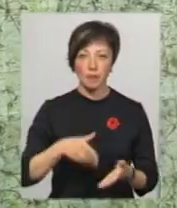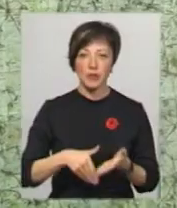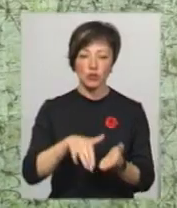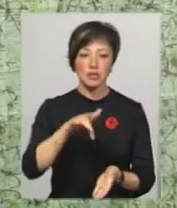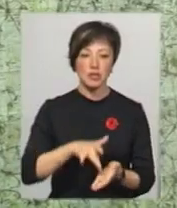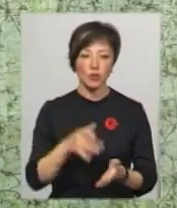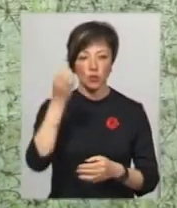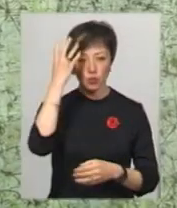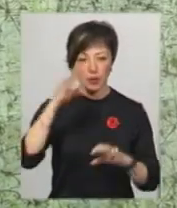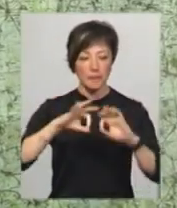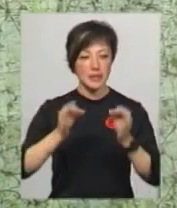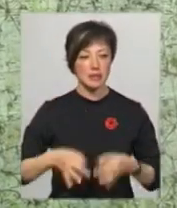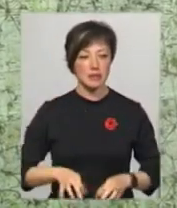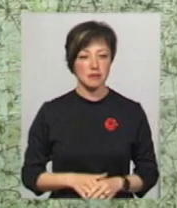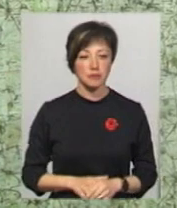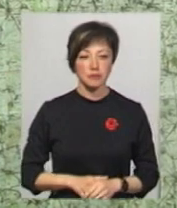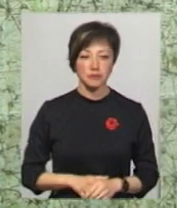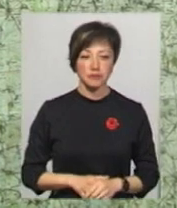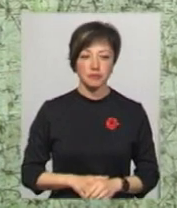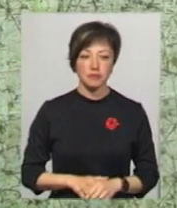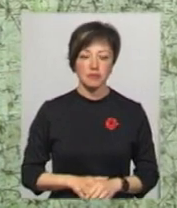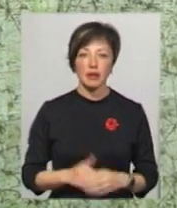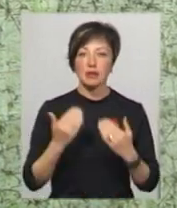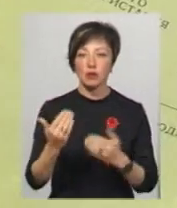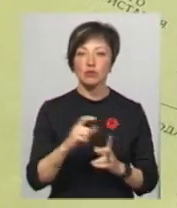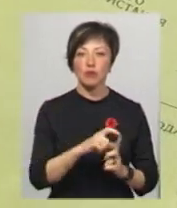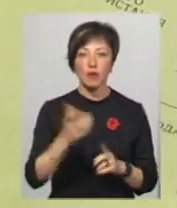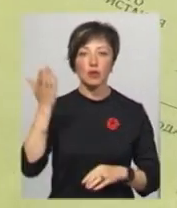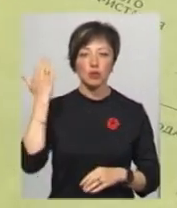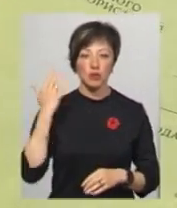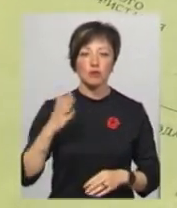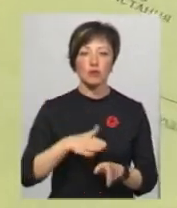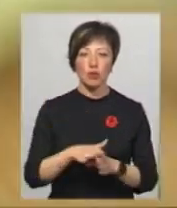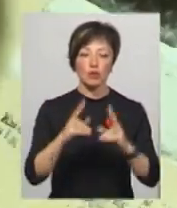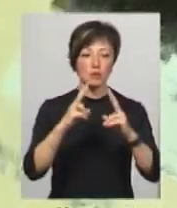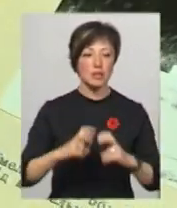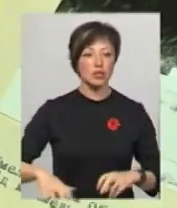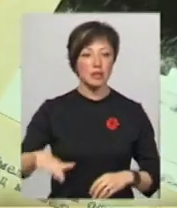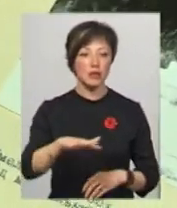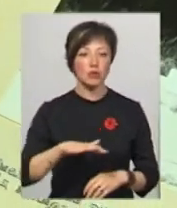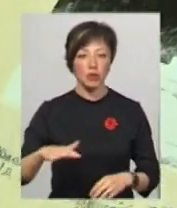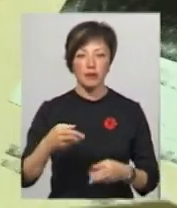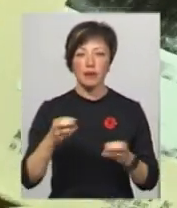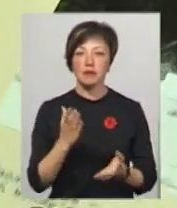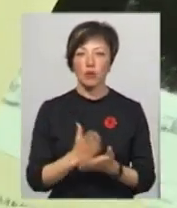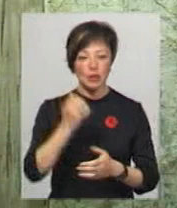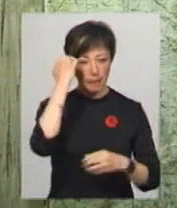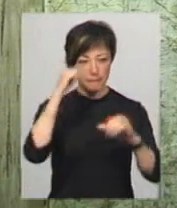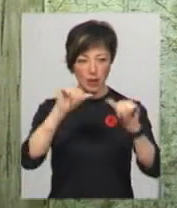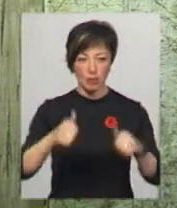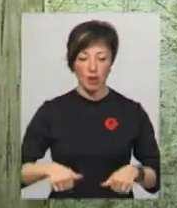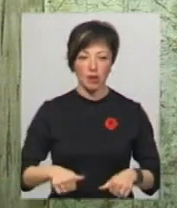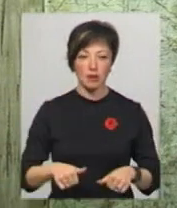методичного центру культури і мистецтв Сергій Шпаковський. За його словами, тоді ж відбулось обстеження території, де знаходиться меморіал.